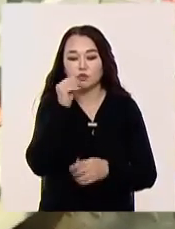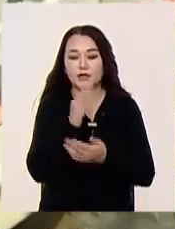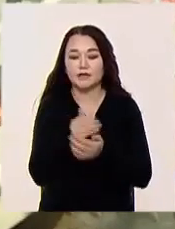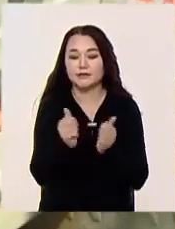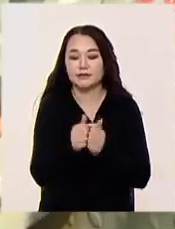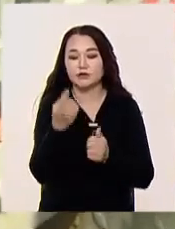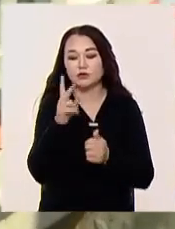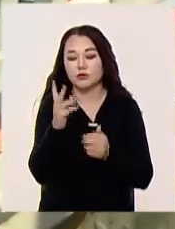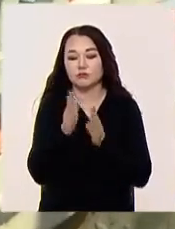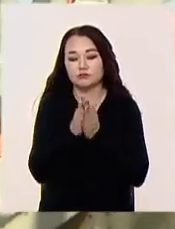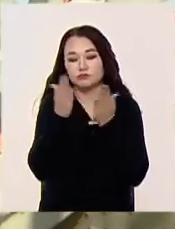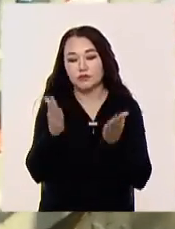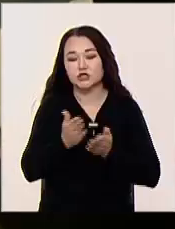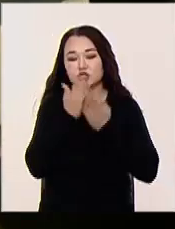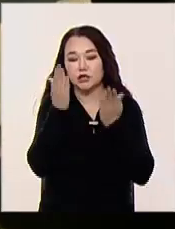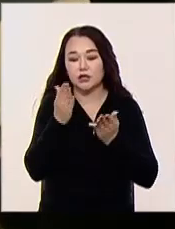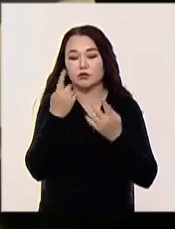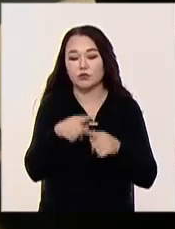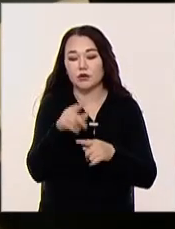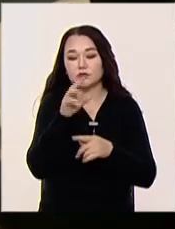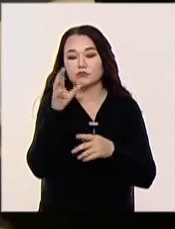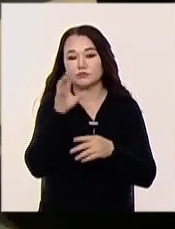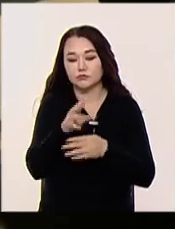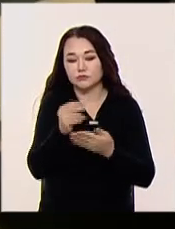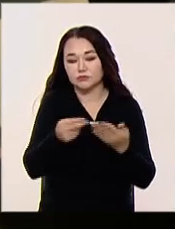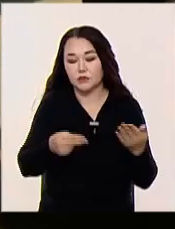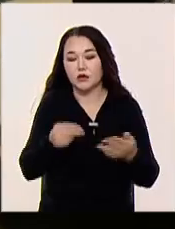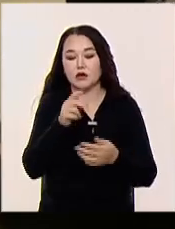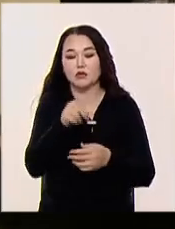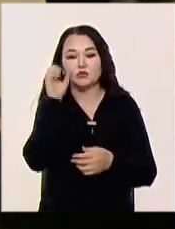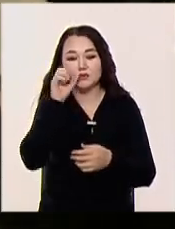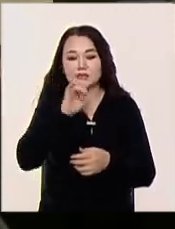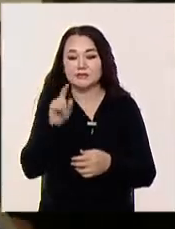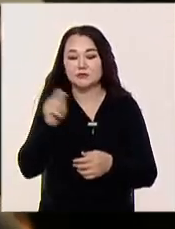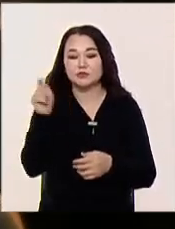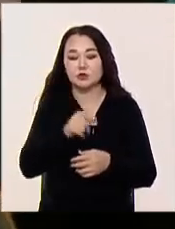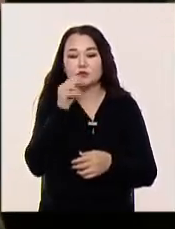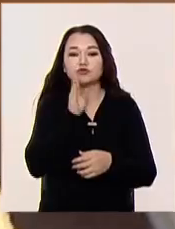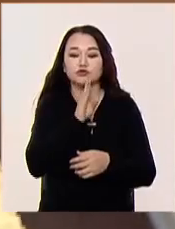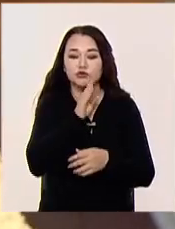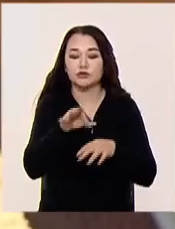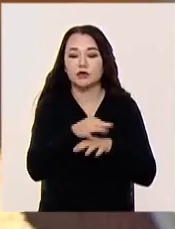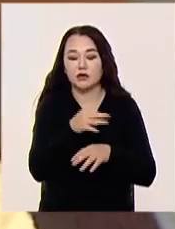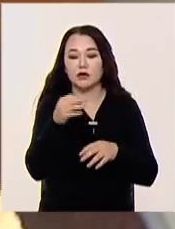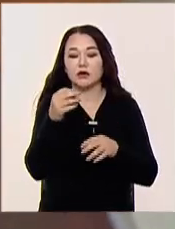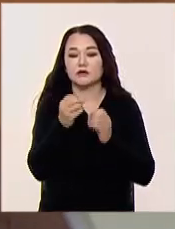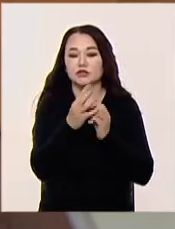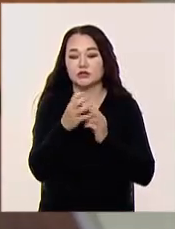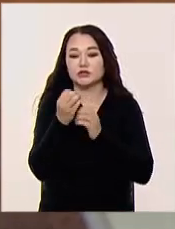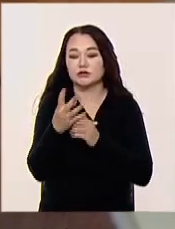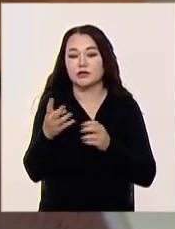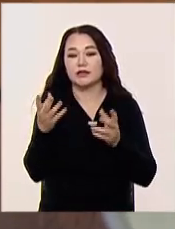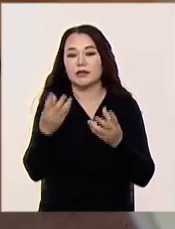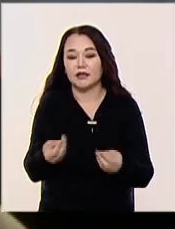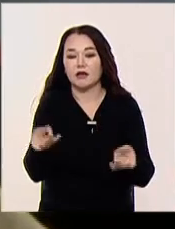бірі кітап оқып, екіншісі сурет салып отыр. Ғалымбай да Өзбекстаннан көшіп келген. Әйелім бір ұлының екі жасында, екіншісінің 14 күнде тастап